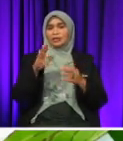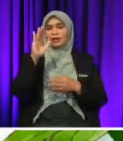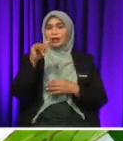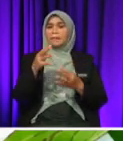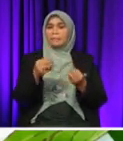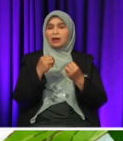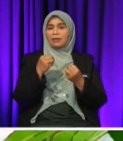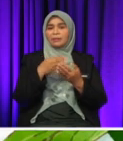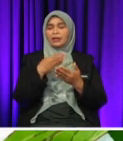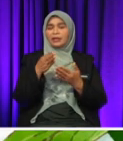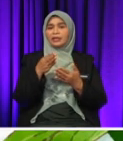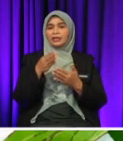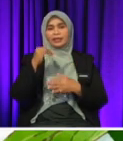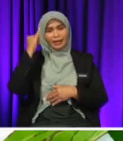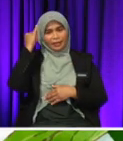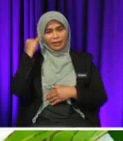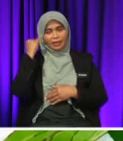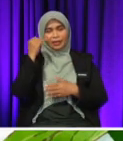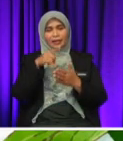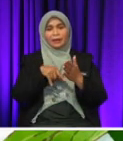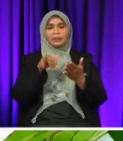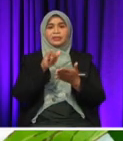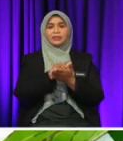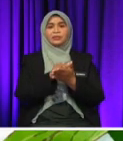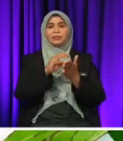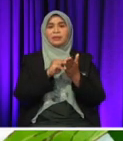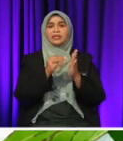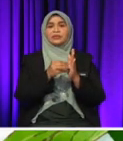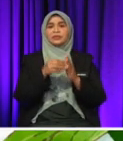pendapat Apa itu maksud saja